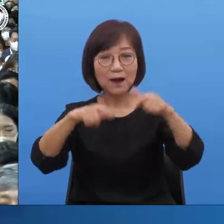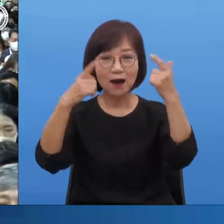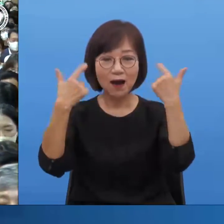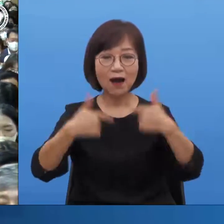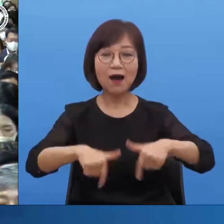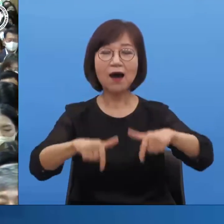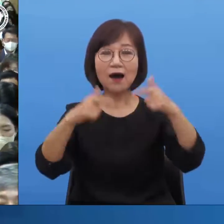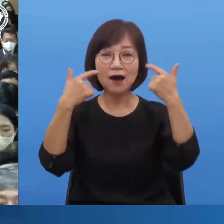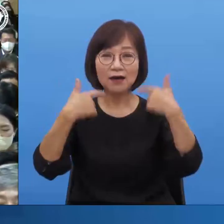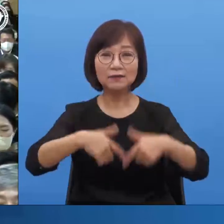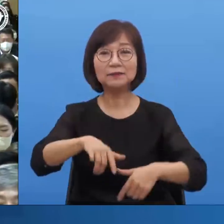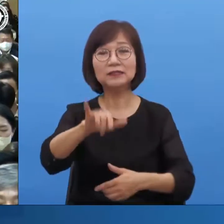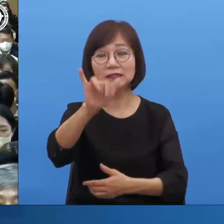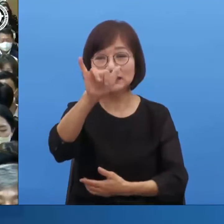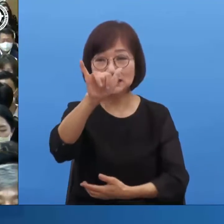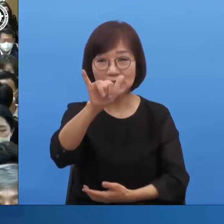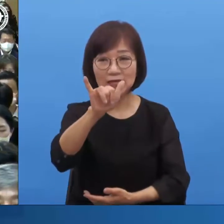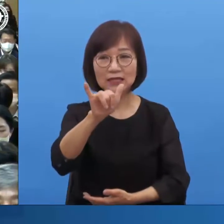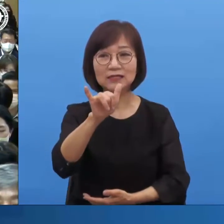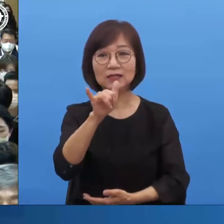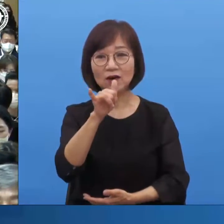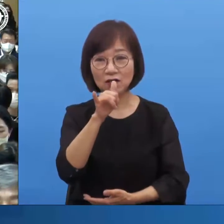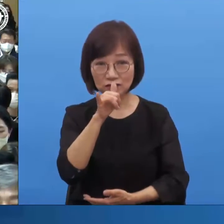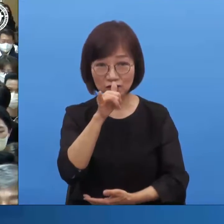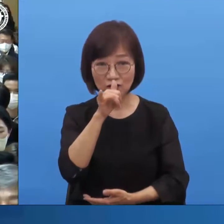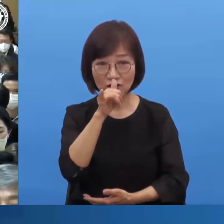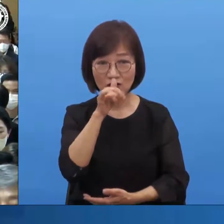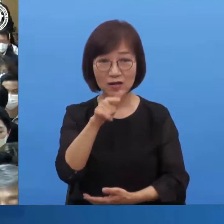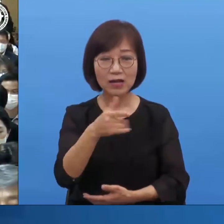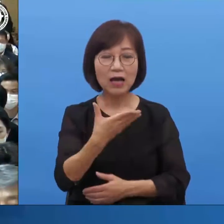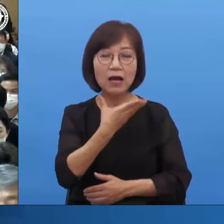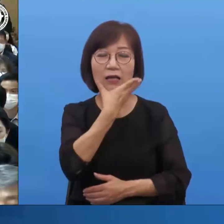평안한 맘 늘 있어서